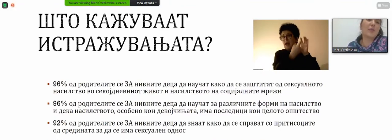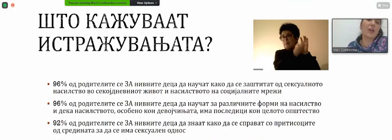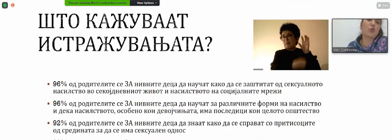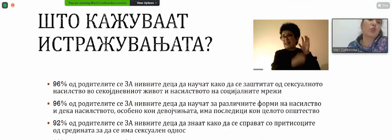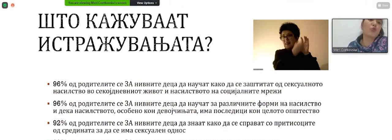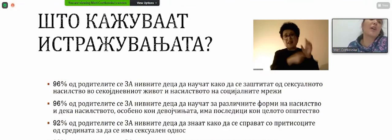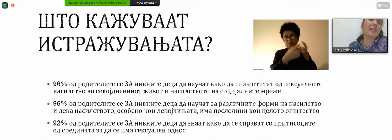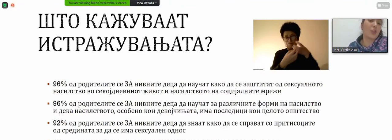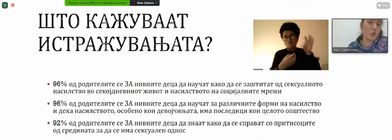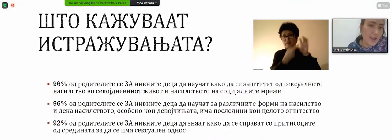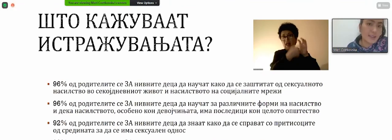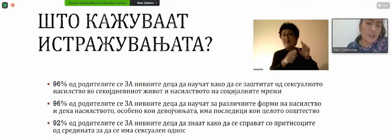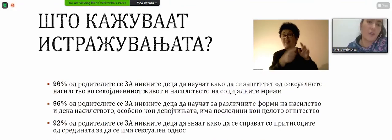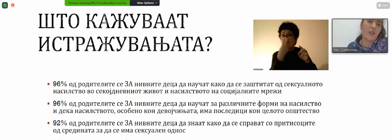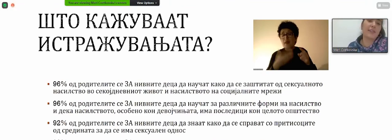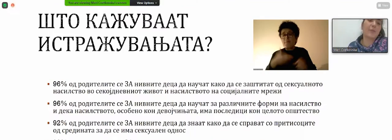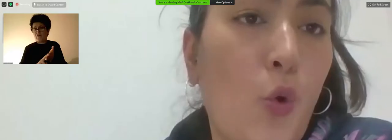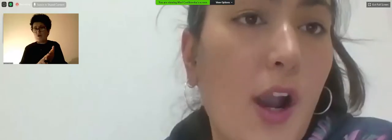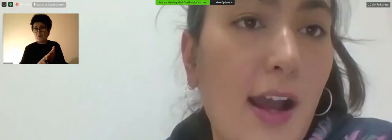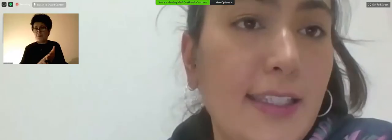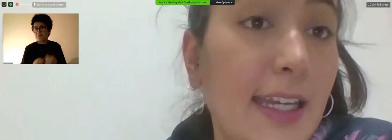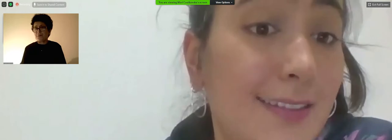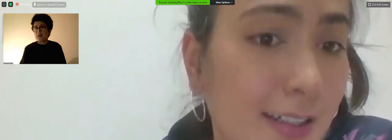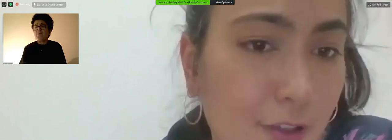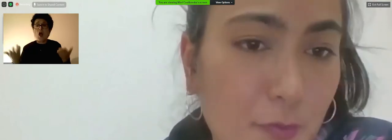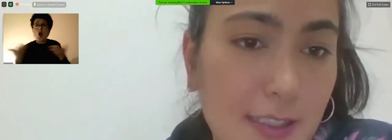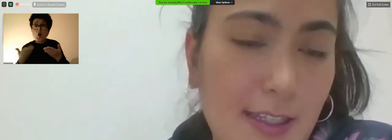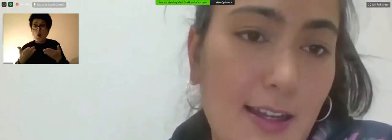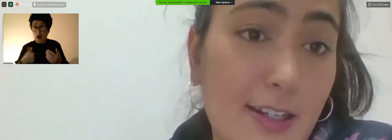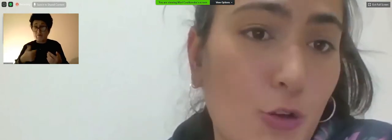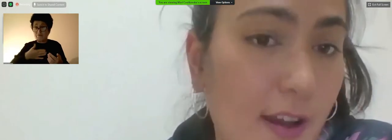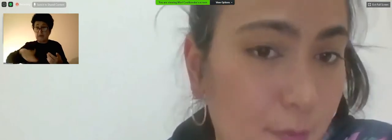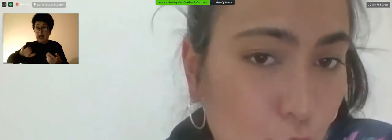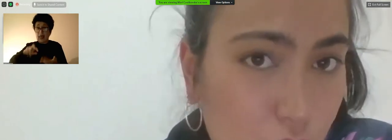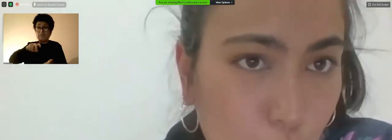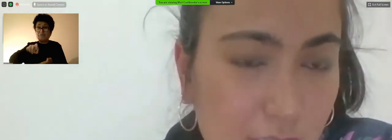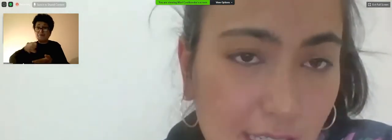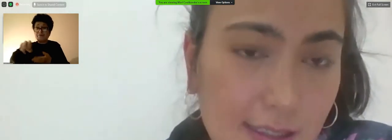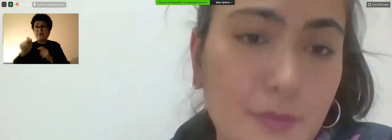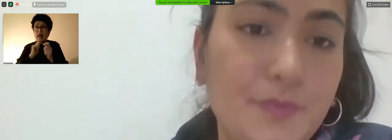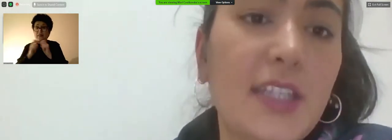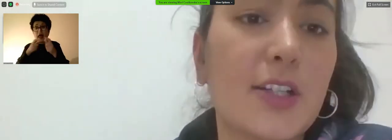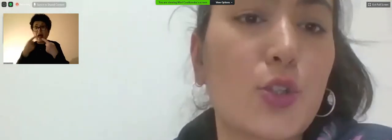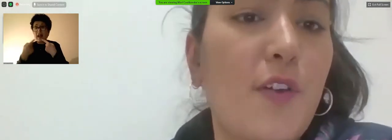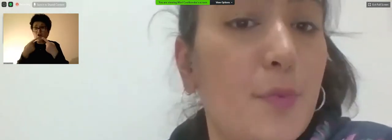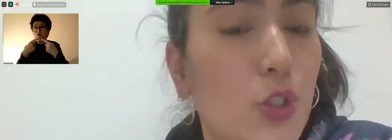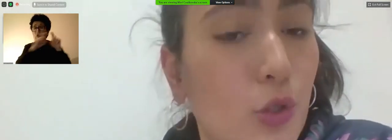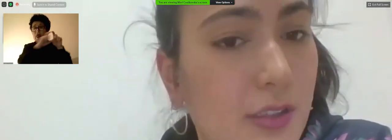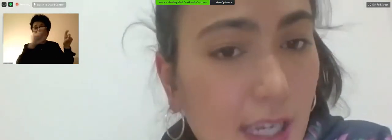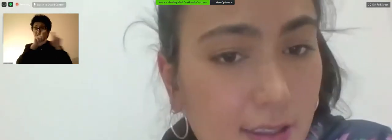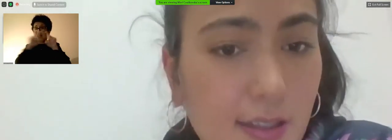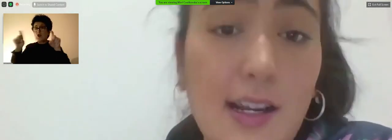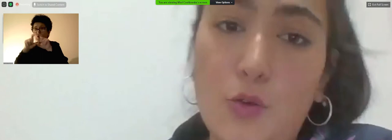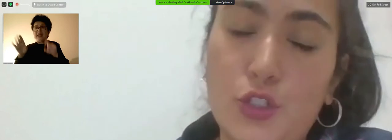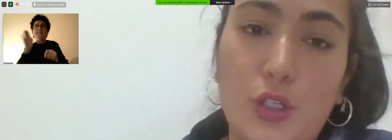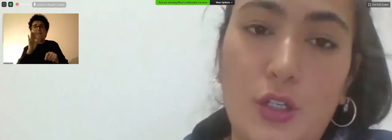споделима што кажуваат истражувањата на оваа тема. Кога ние тргнавме да разговараме со институциите и да разговараме со